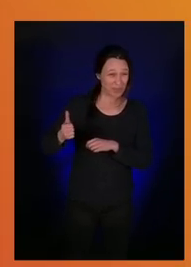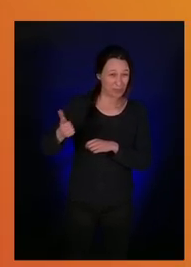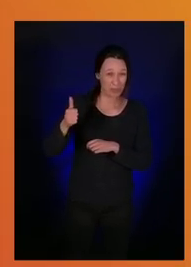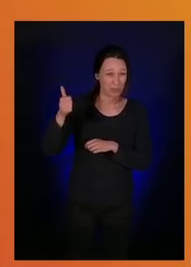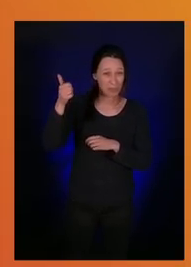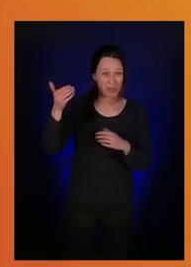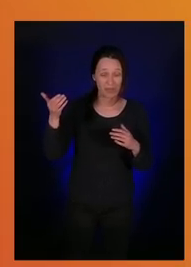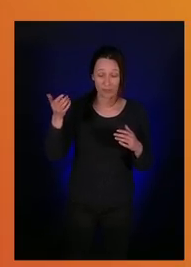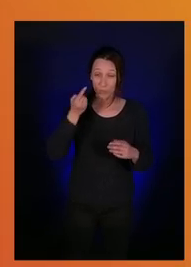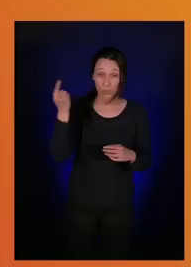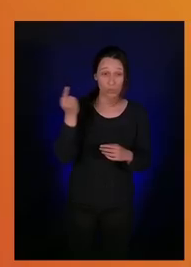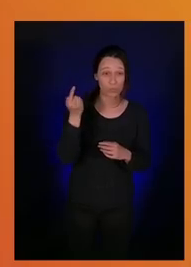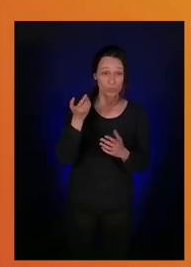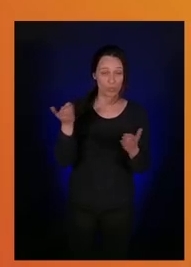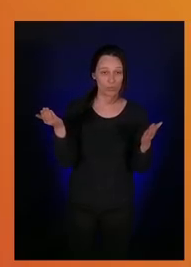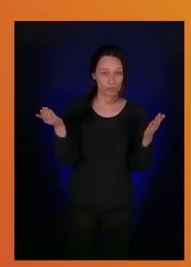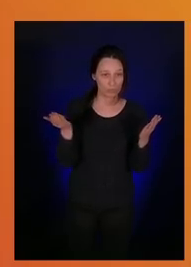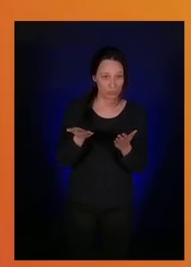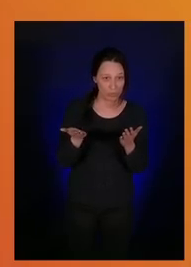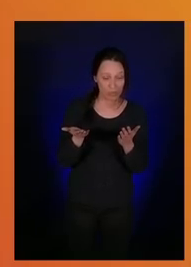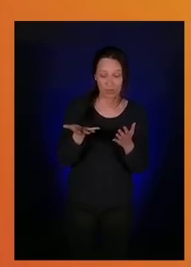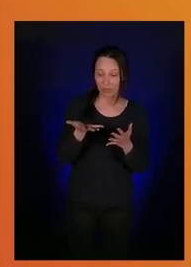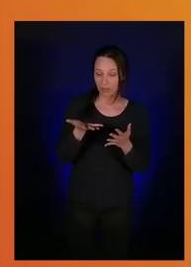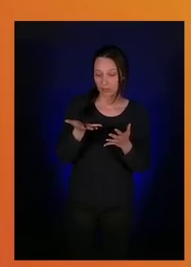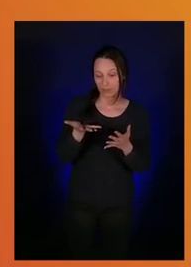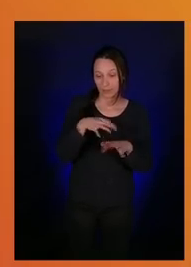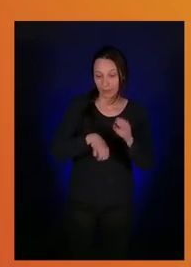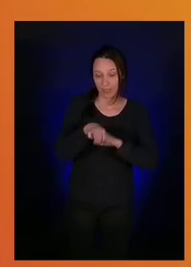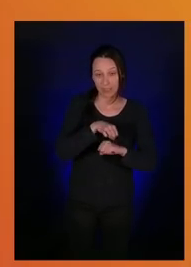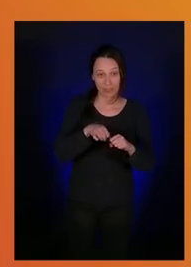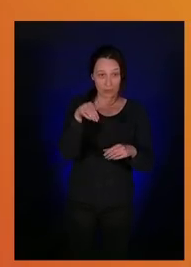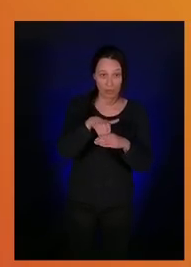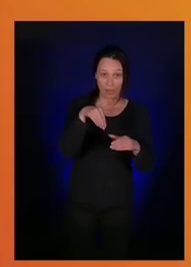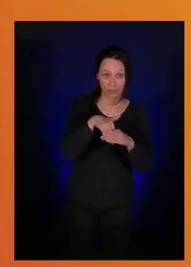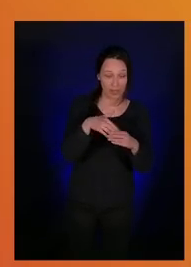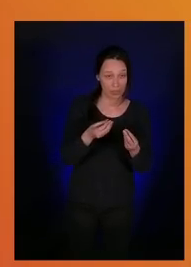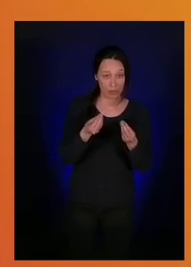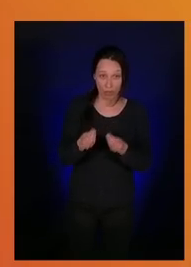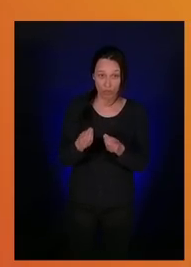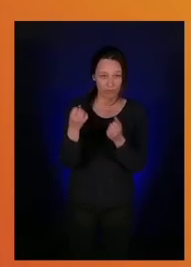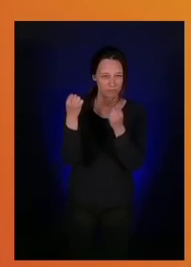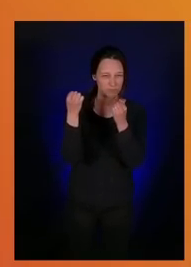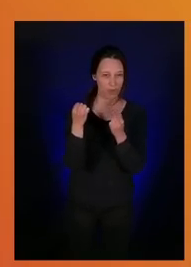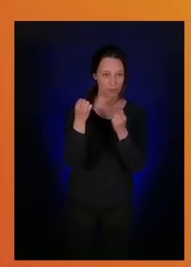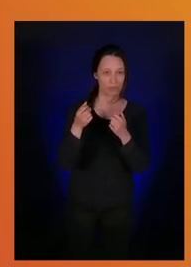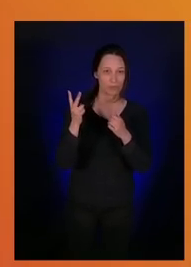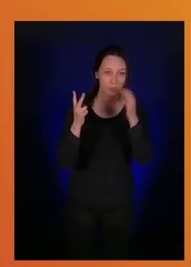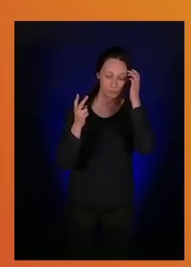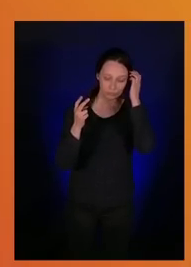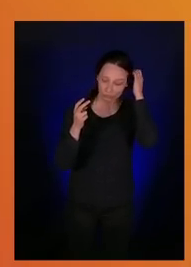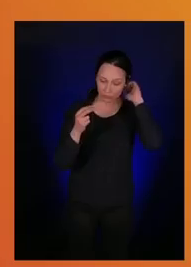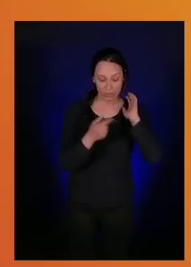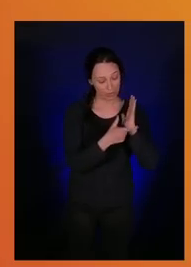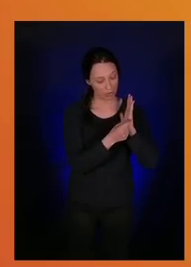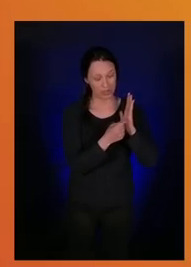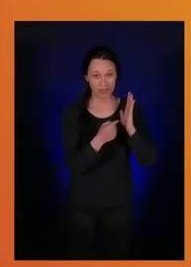et restera toujours le renforcement de notre organisation. La cotisation, au-delà de sa seule valeur